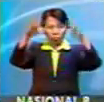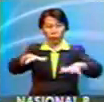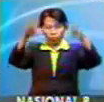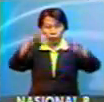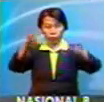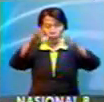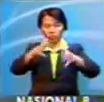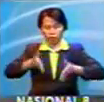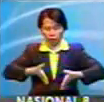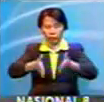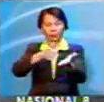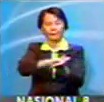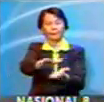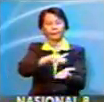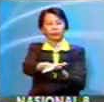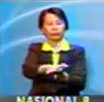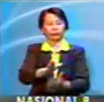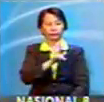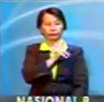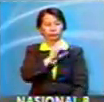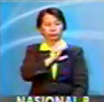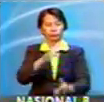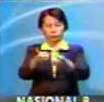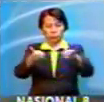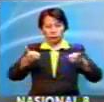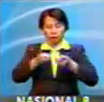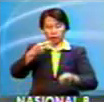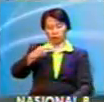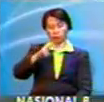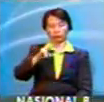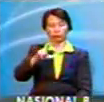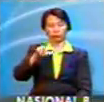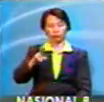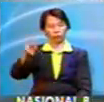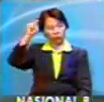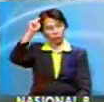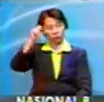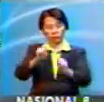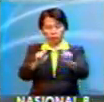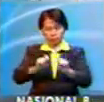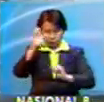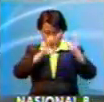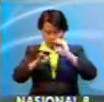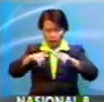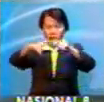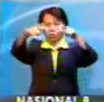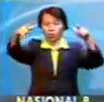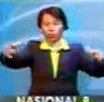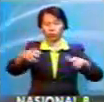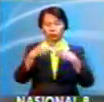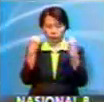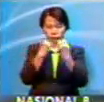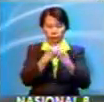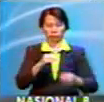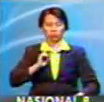dan laluan becak. Menurut Ketua Polis Daerah Hulu Terengganu, DSP Hussein Rahman, lokasi pencarian akan diperluas dan jumlah